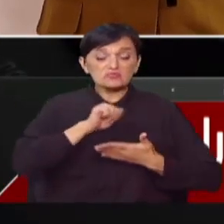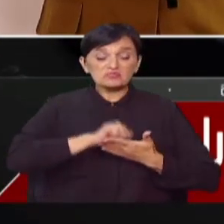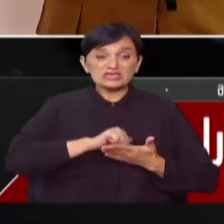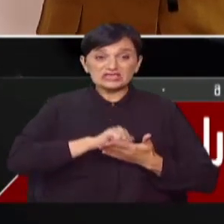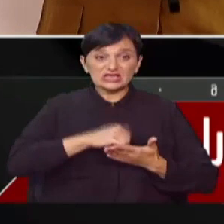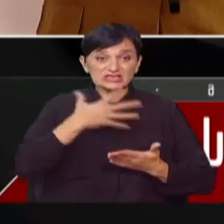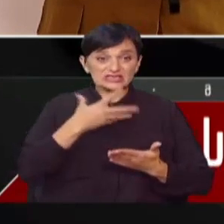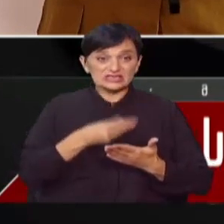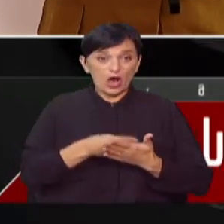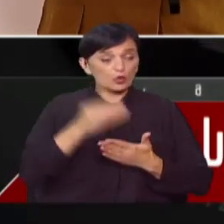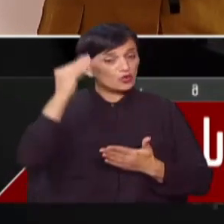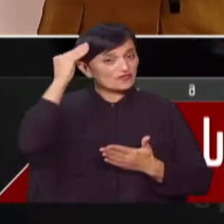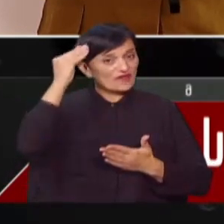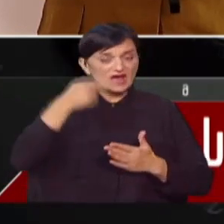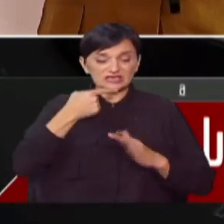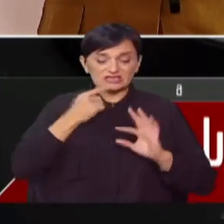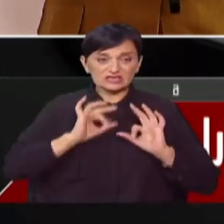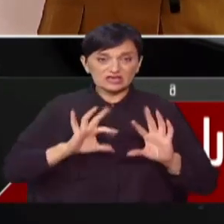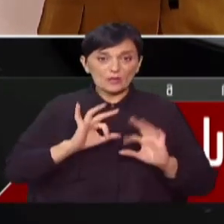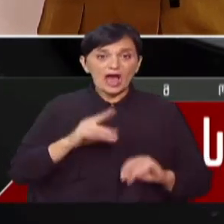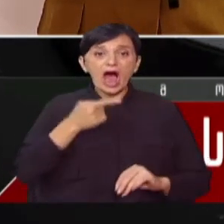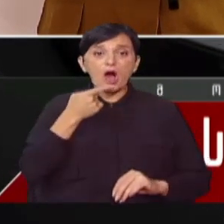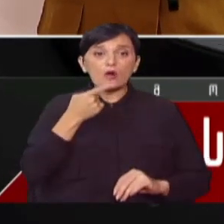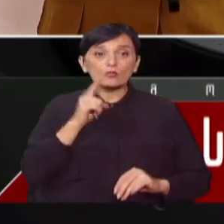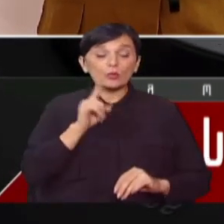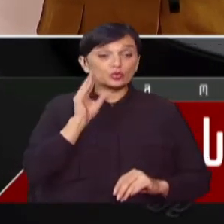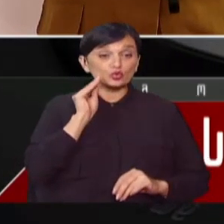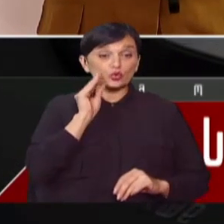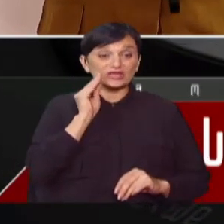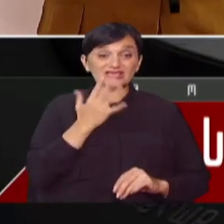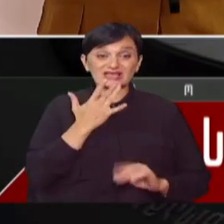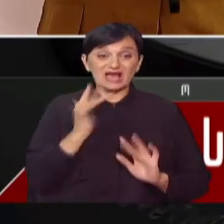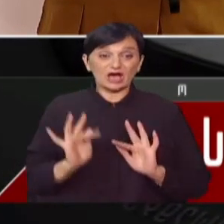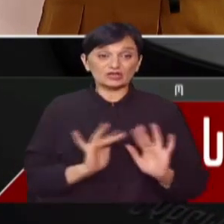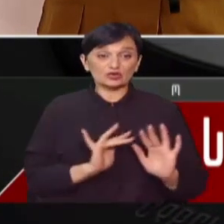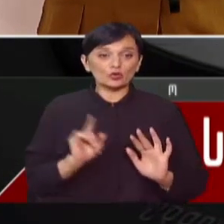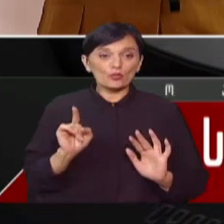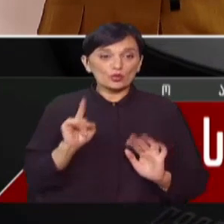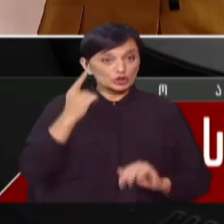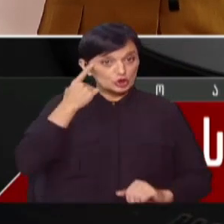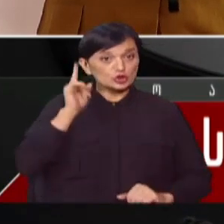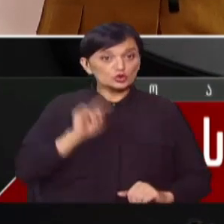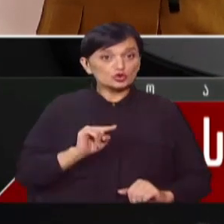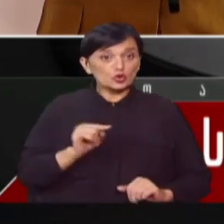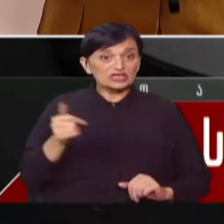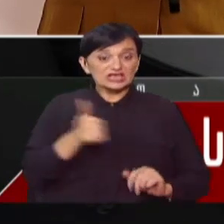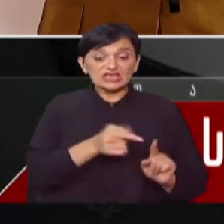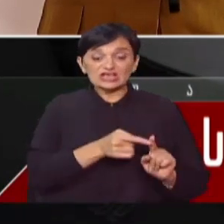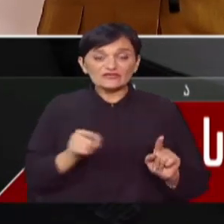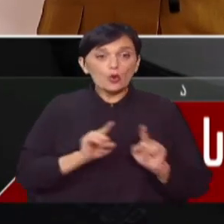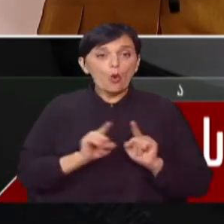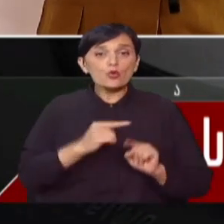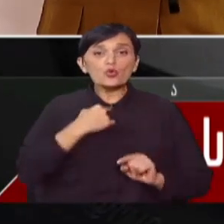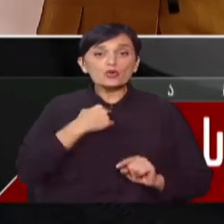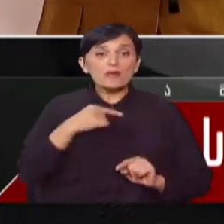ისინი საკუთარ ვერციებს ასახელებენ, ამბობენ იმას, რომ მაშინ როდესაც ნაციონალურ მოძრაობამ იცოდა, რომ მიმდინარე კვირას ოპოზიციის